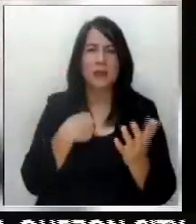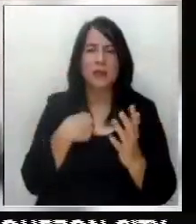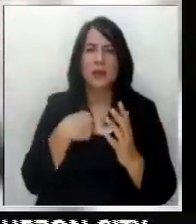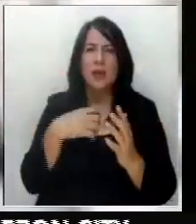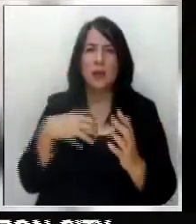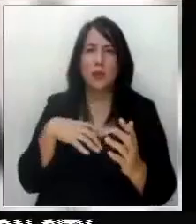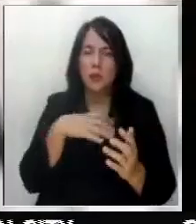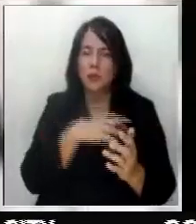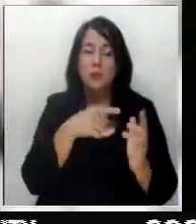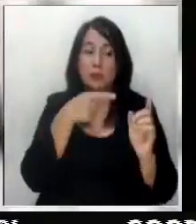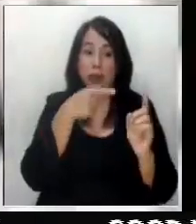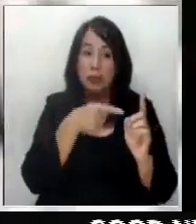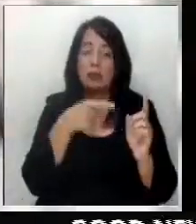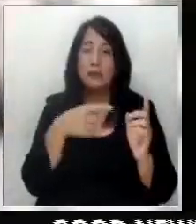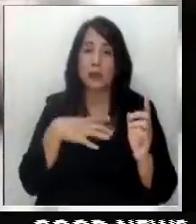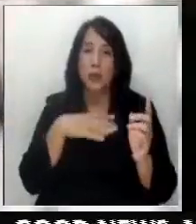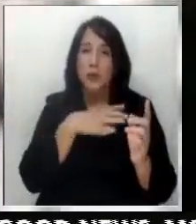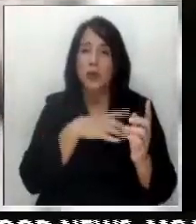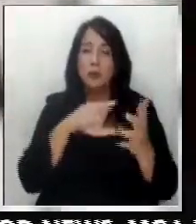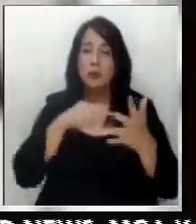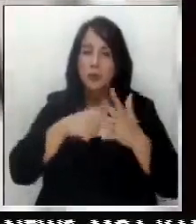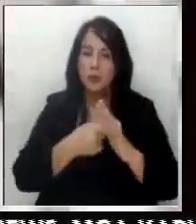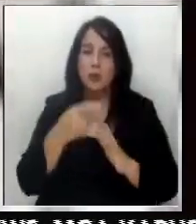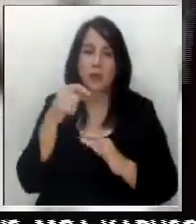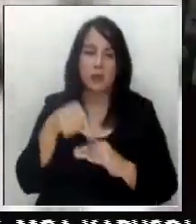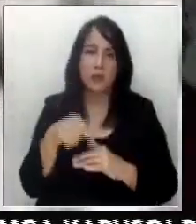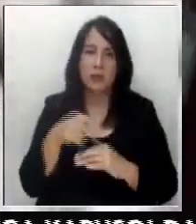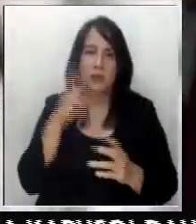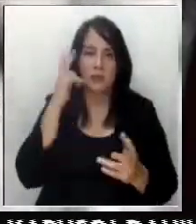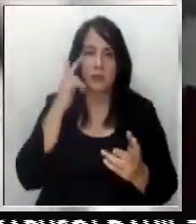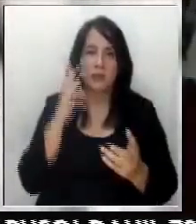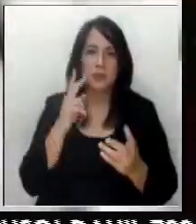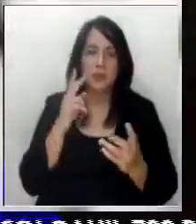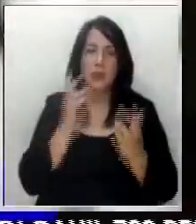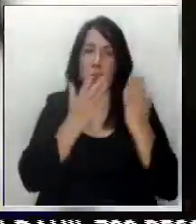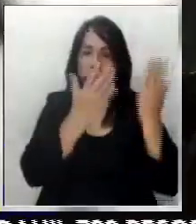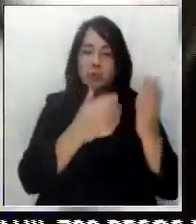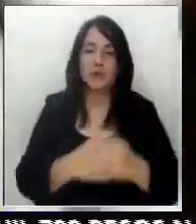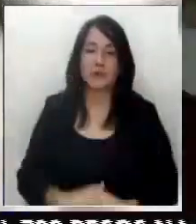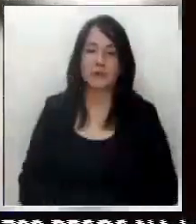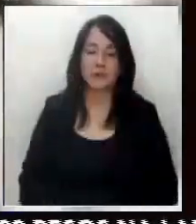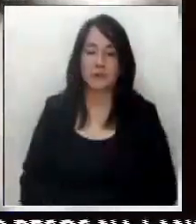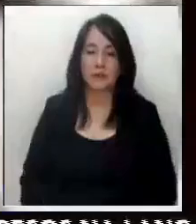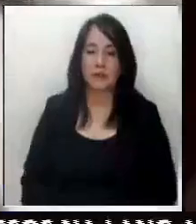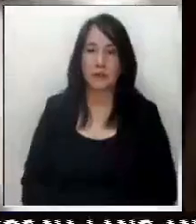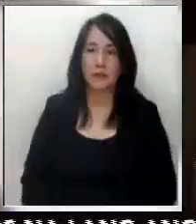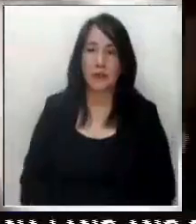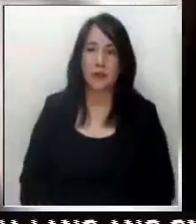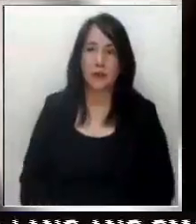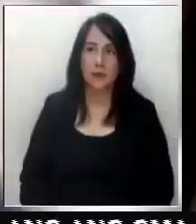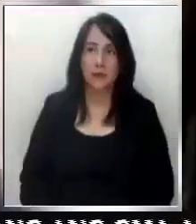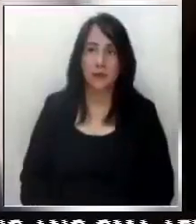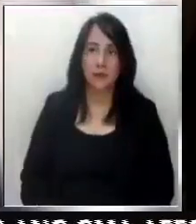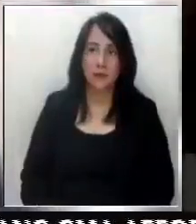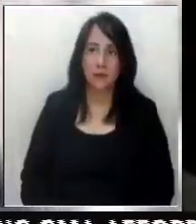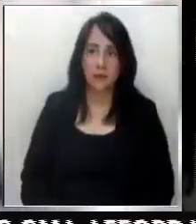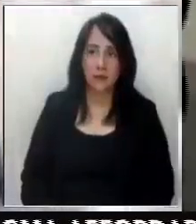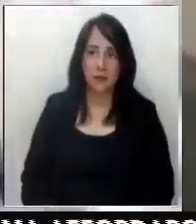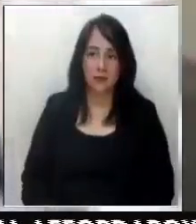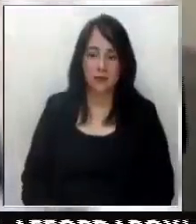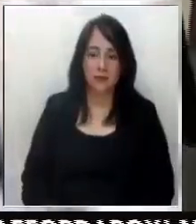one to initiate this purpose. Para sa GMA Integrated News, Tina Panganiban